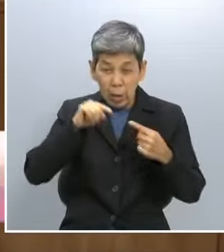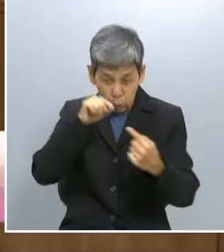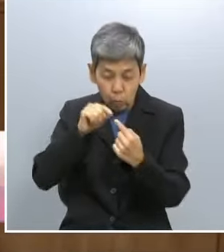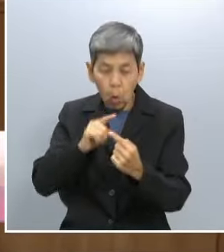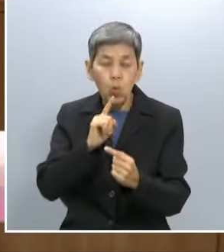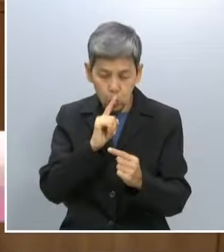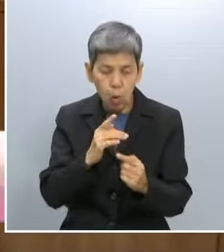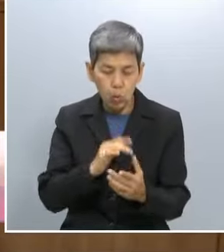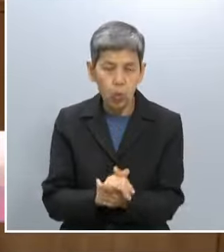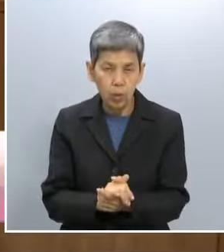ากัน